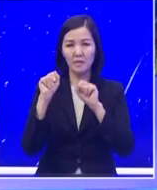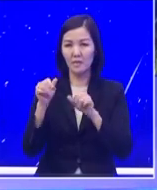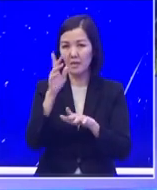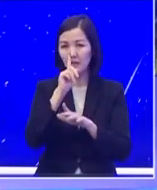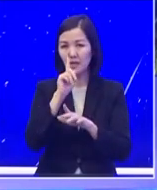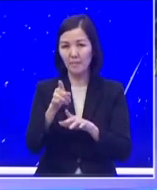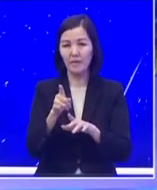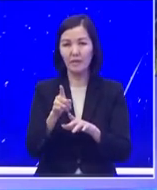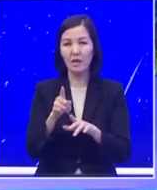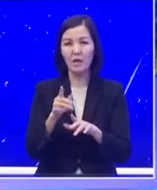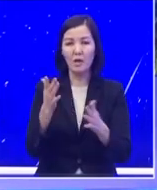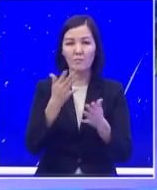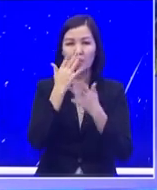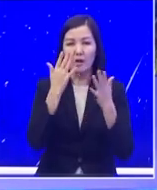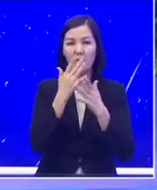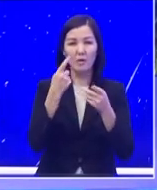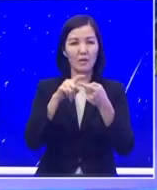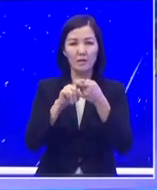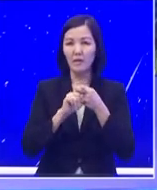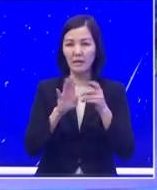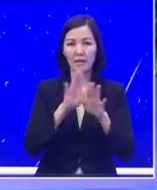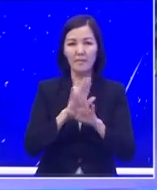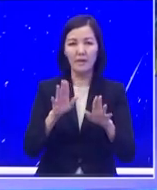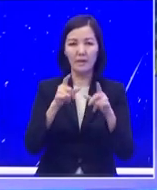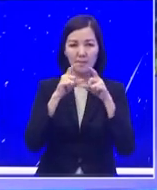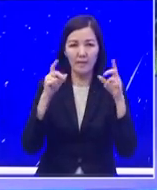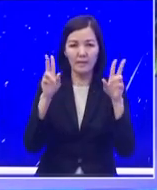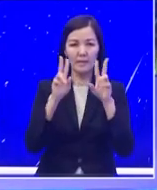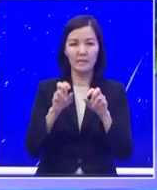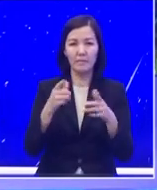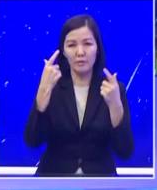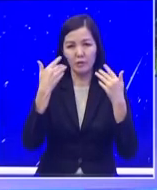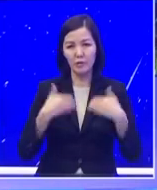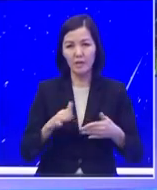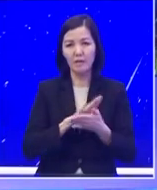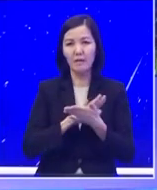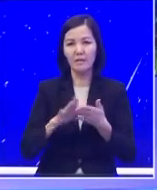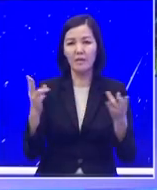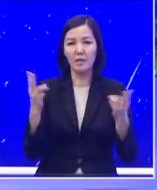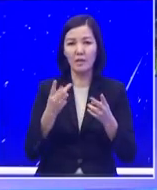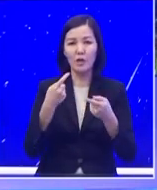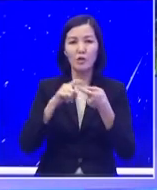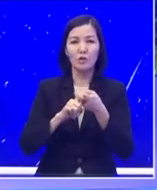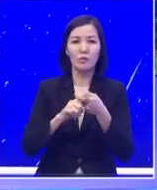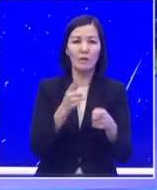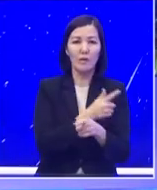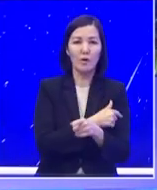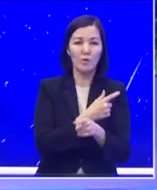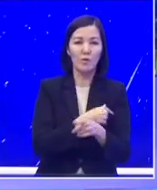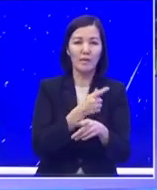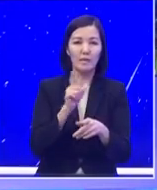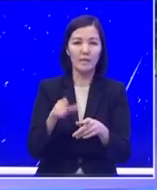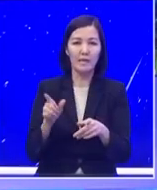вирус ауа арқылы тарайтын ауру емес. Маска іздеп сарылғанша жеке гигиенан сақтаңыз дейді жұқпалы аурулар емханасының